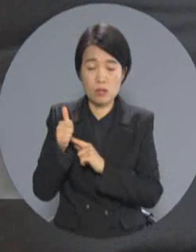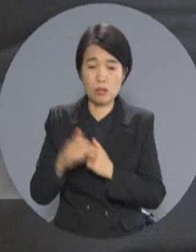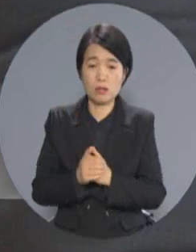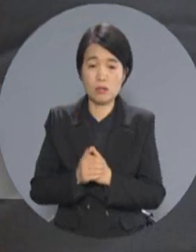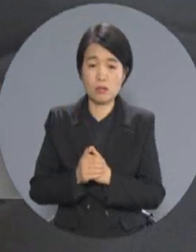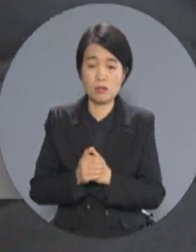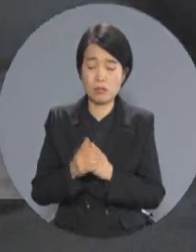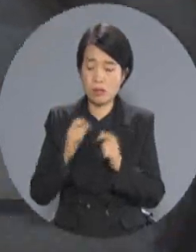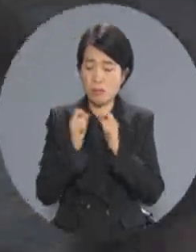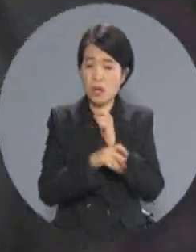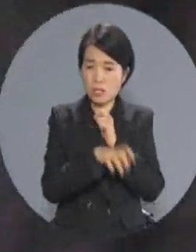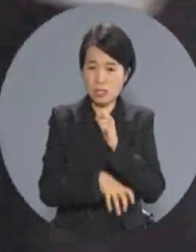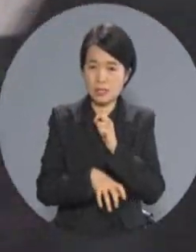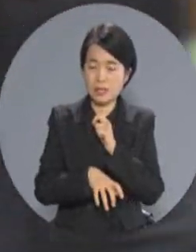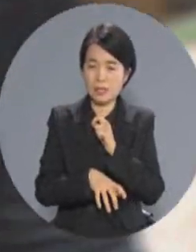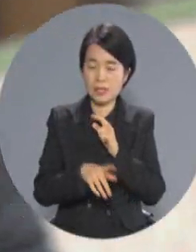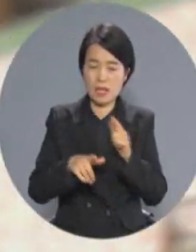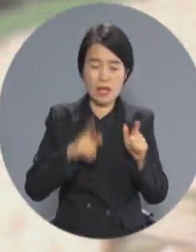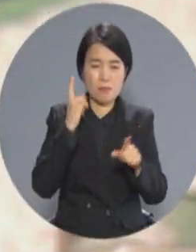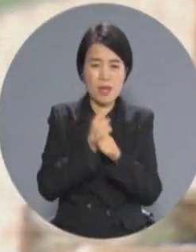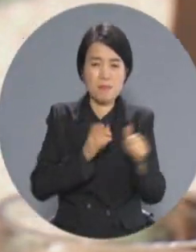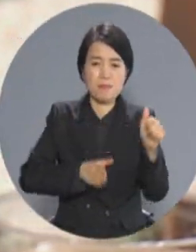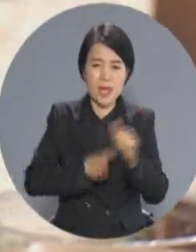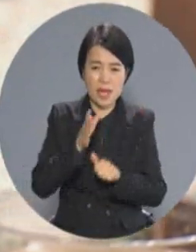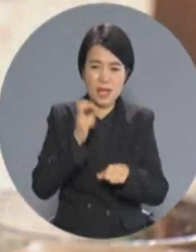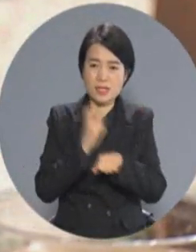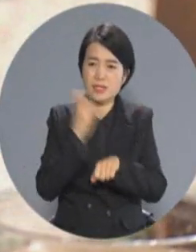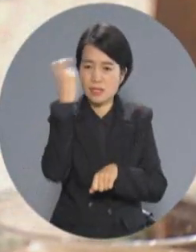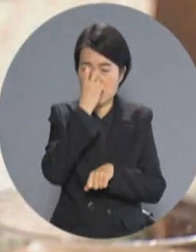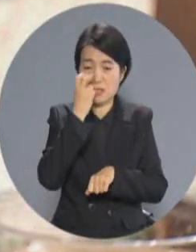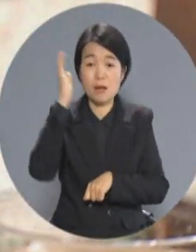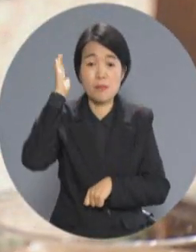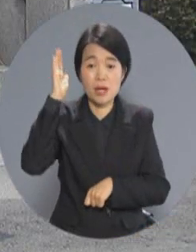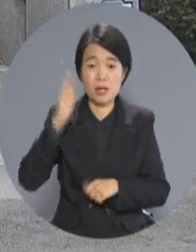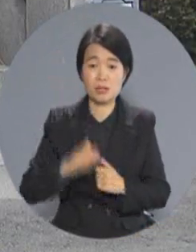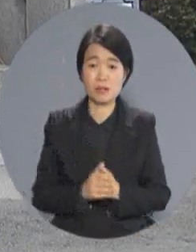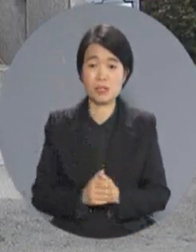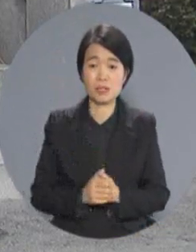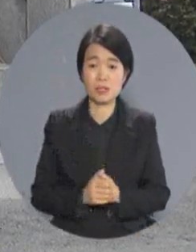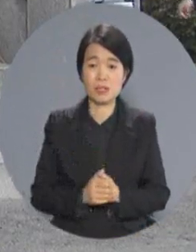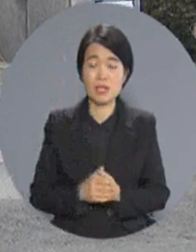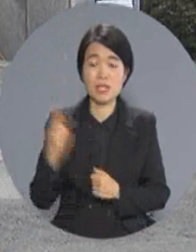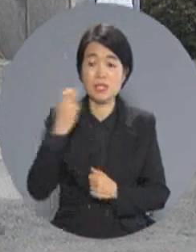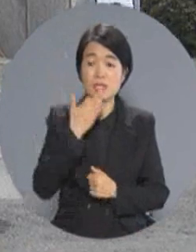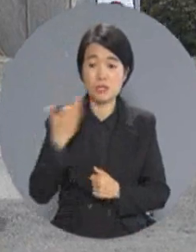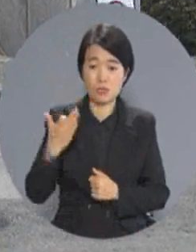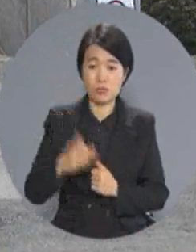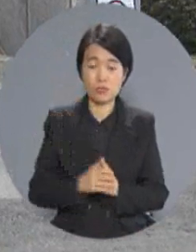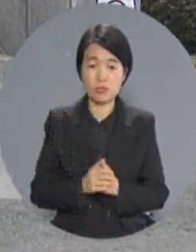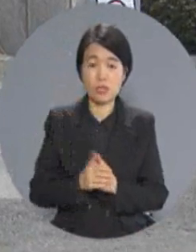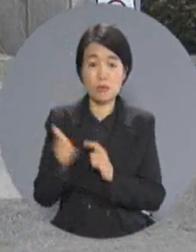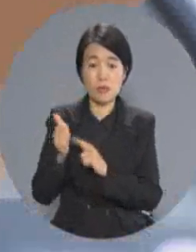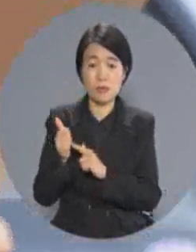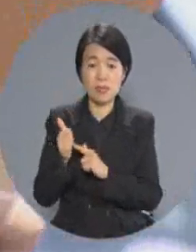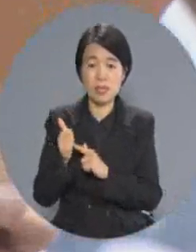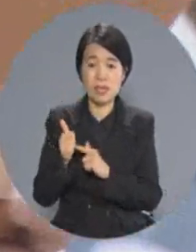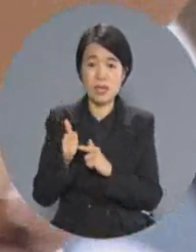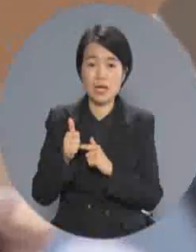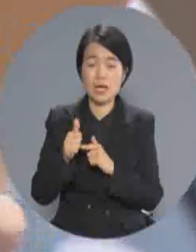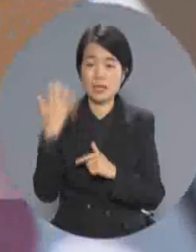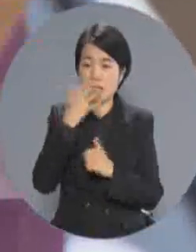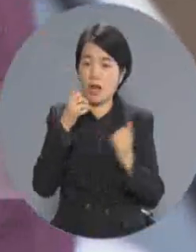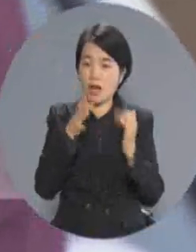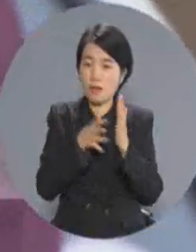부설기관은이 모든게 보복성 행정사무감사라고 주장합니다 지난 2019년 민혜원에 대한 성폭력